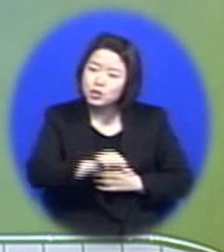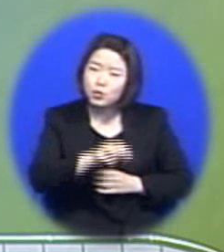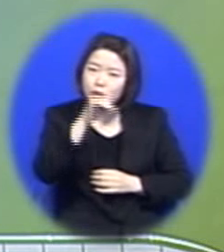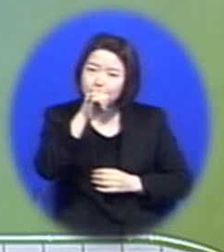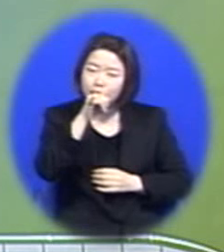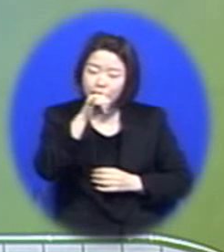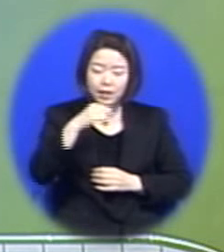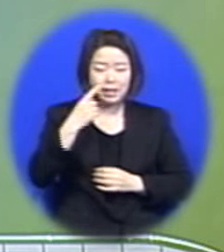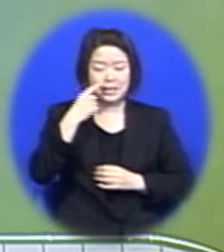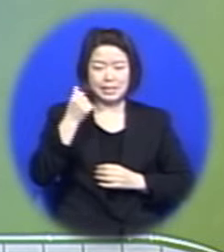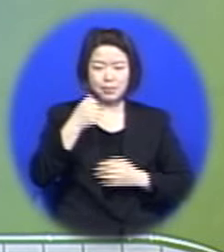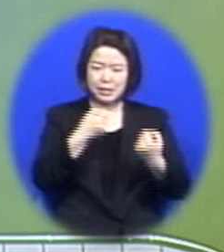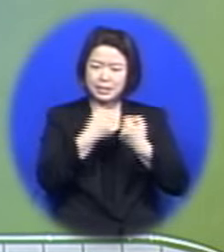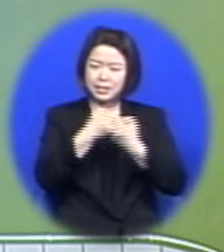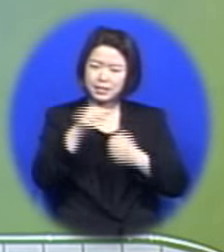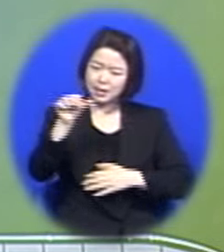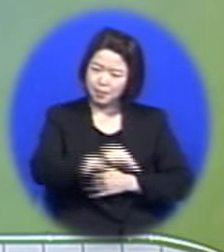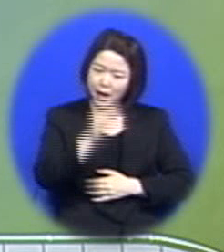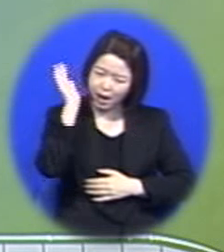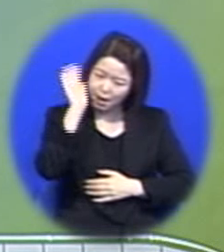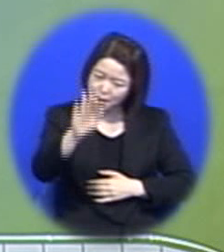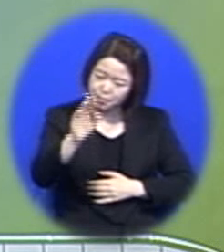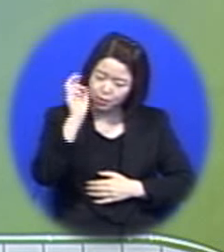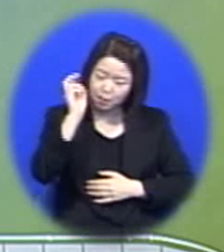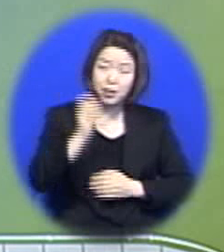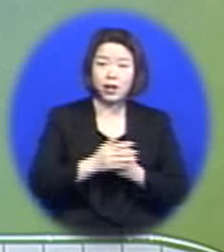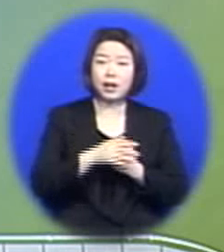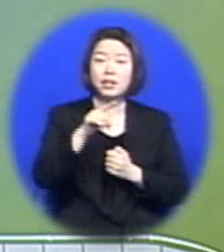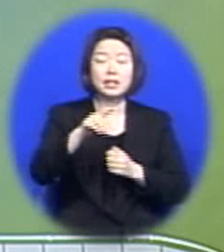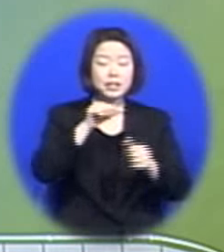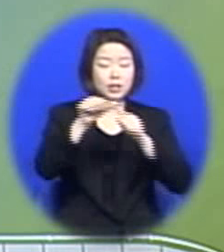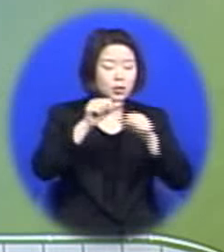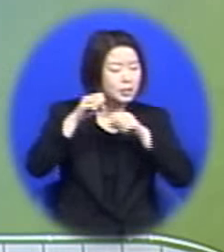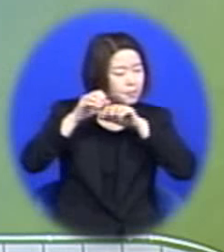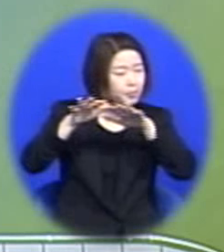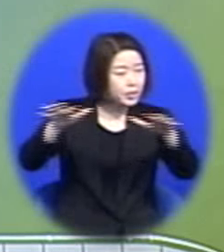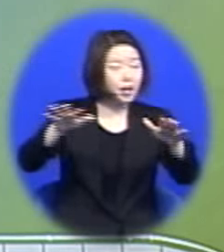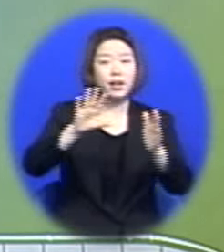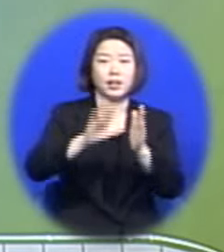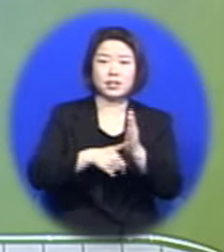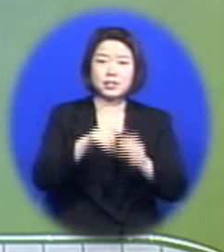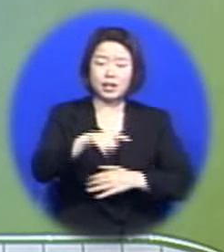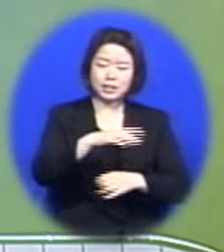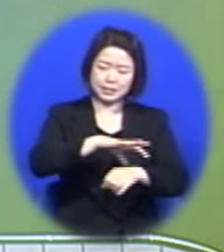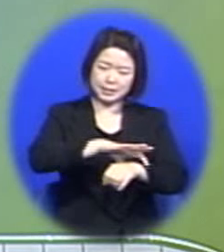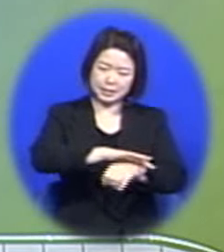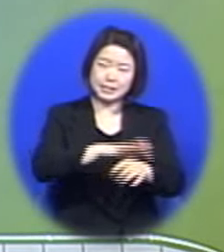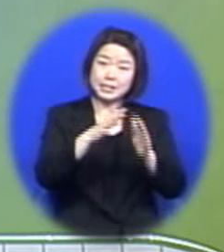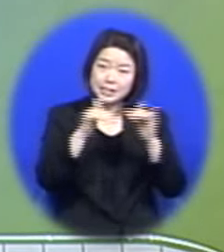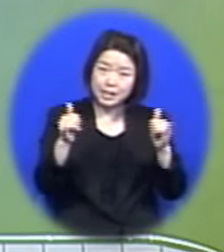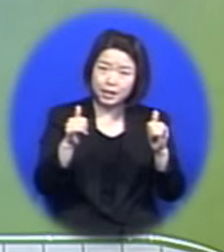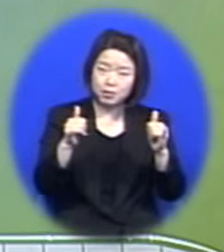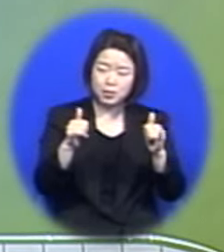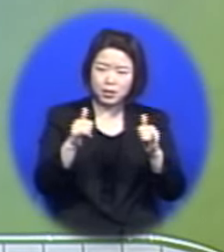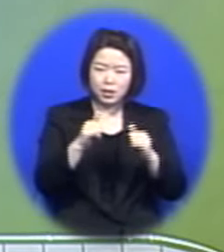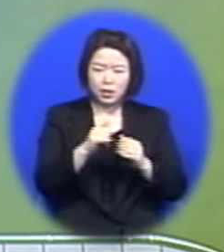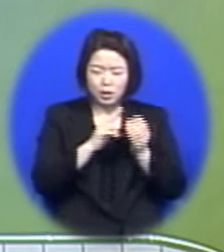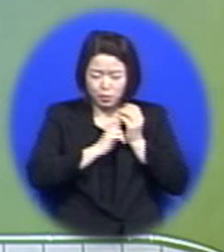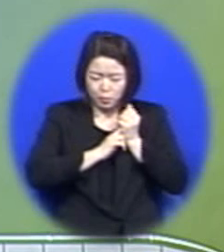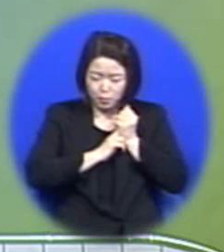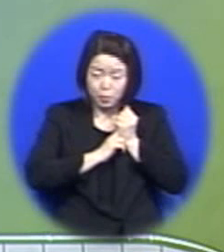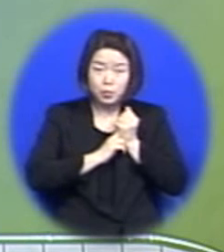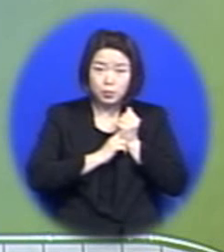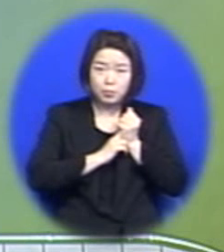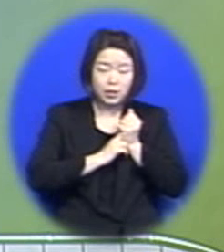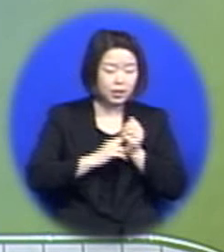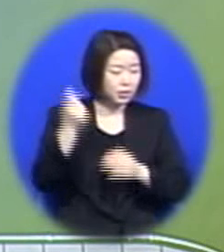일본이 곧 이제 전쟁에 질 거래, 그 소식이 퍼져나갈 때 그 포로들이 숨죽이면서 그 소식을 전해